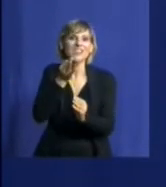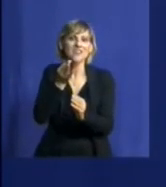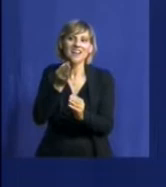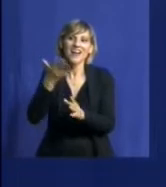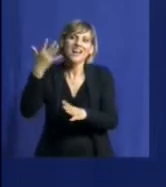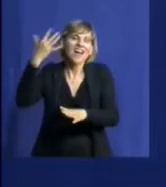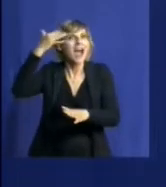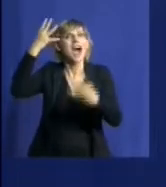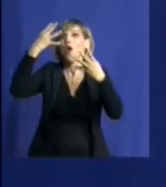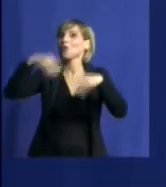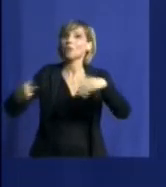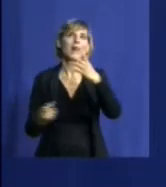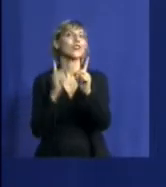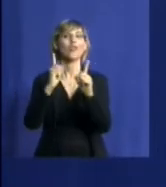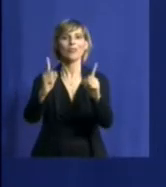esserlo,